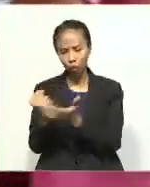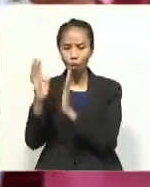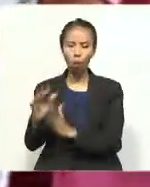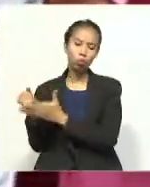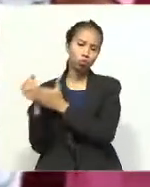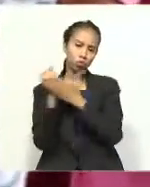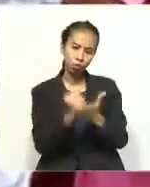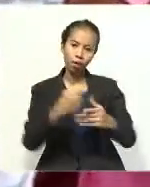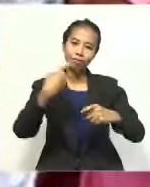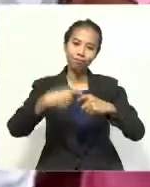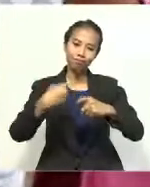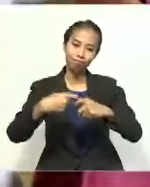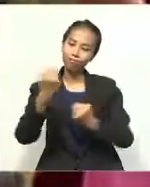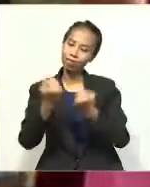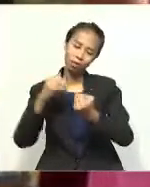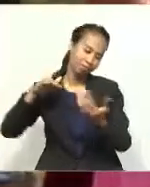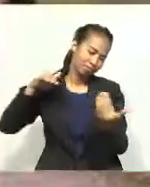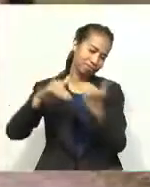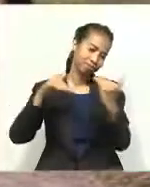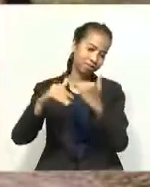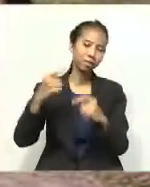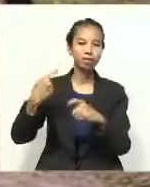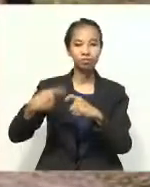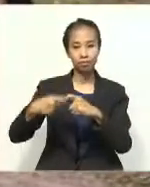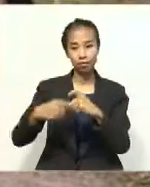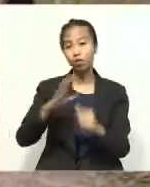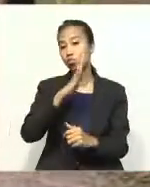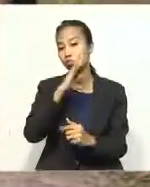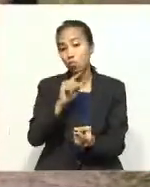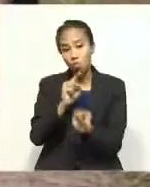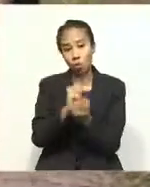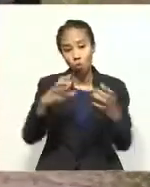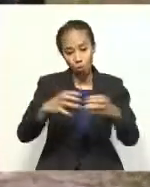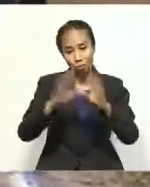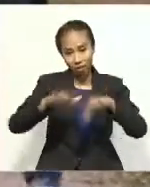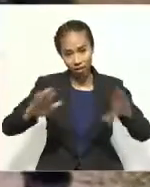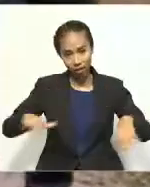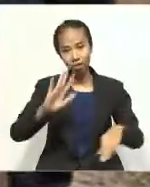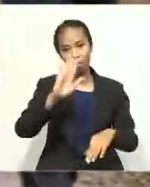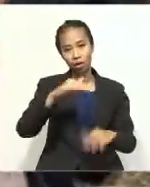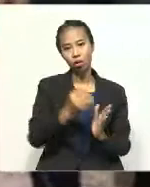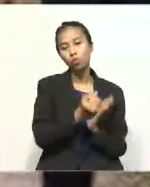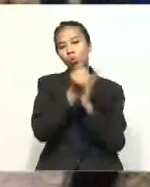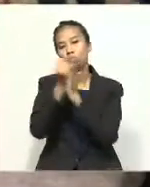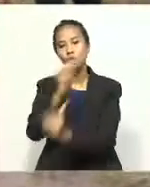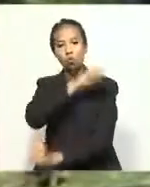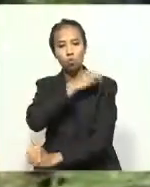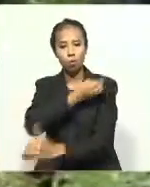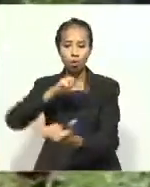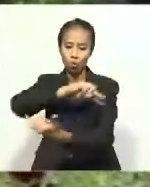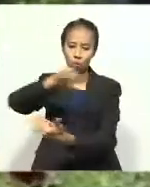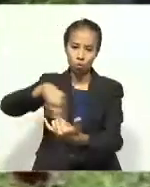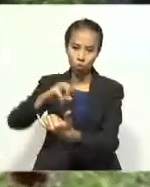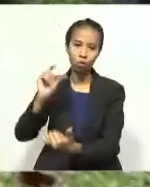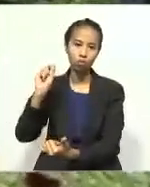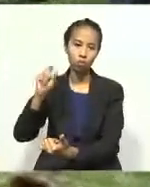จะเข้าไปให้ความช่วยเหลือนั้นเดินทางเข้าออกได้ลำบากและหากพบเจอกลุ่มเด็กจะได้สามารถส่งต่อไปยังสถานพยาบาลเพื่อทำการตรวจรักษา